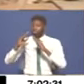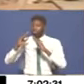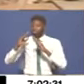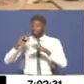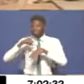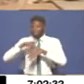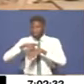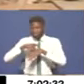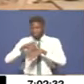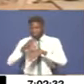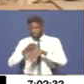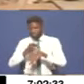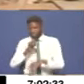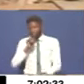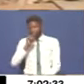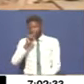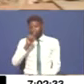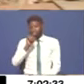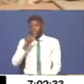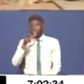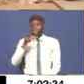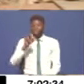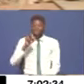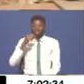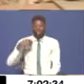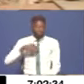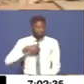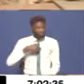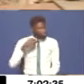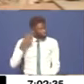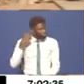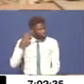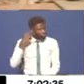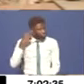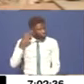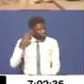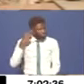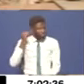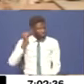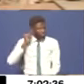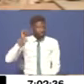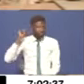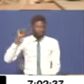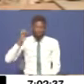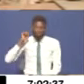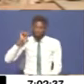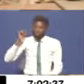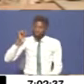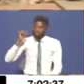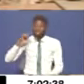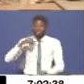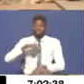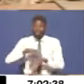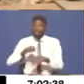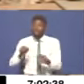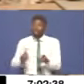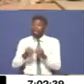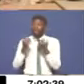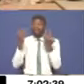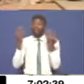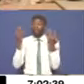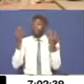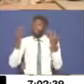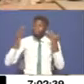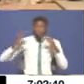9:30. Tulikuwa tunasikia anasema chwa chwa chwa chwa. Fili ameanguka. Mesikia